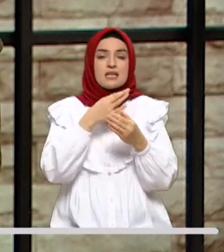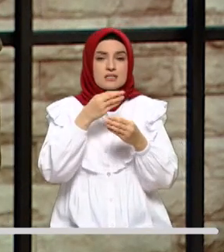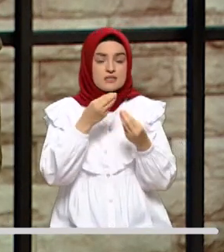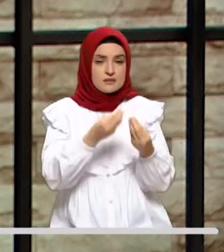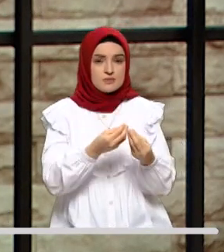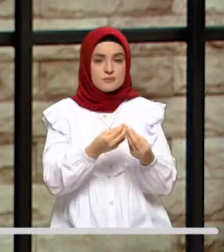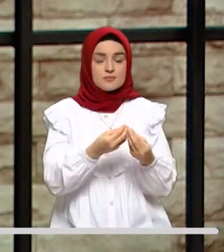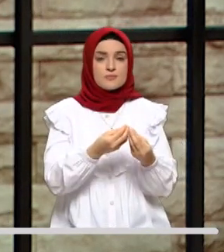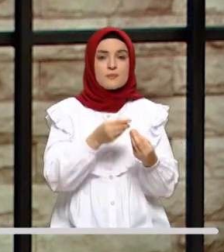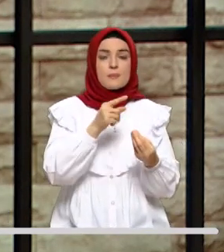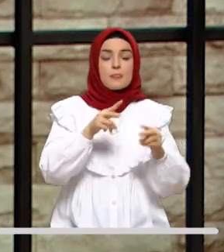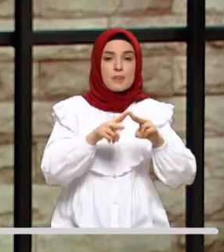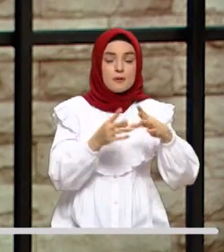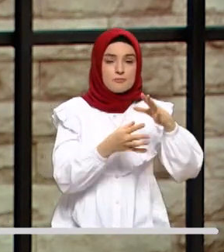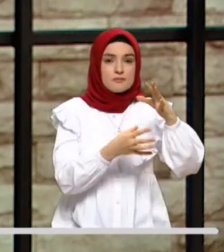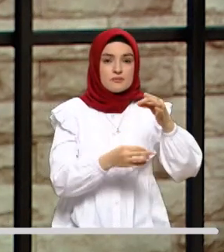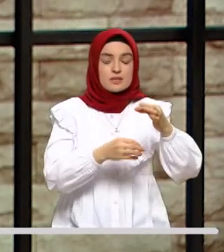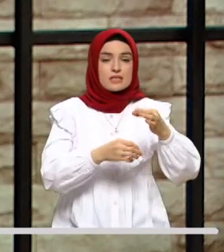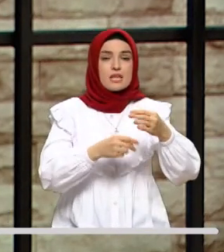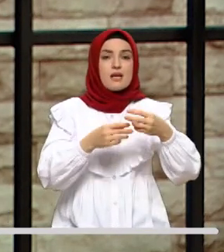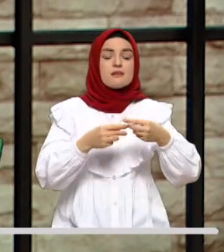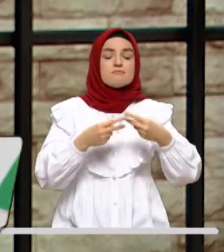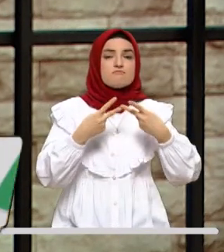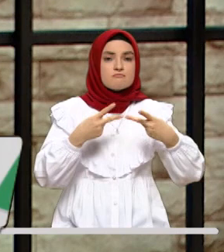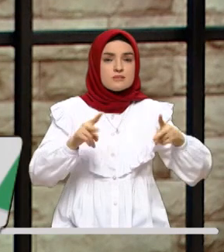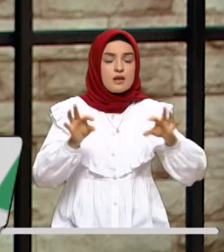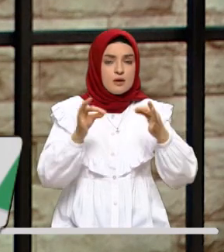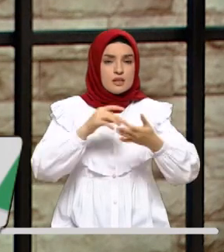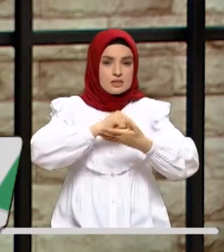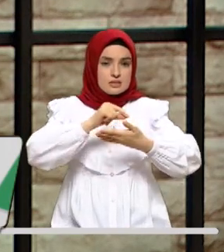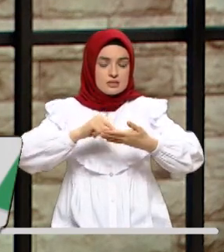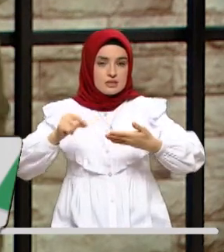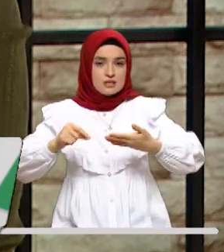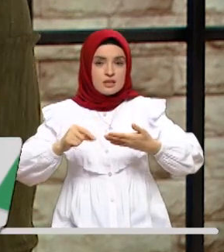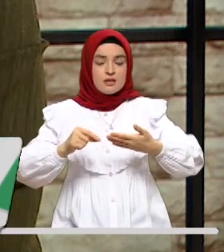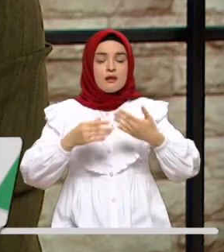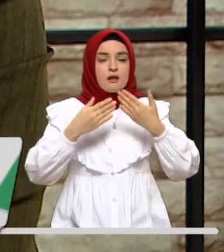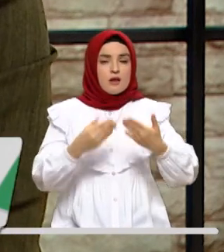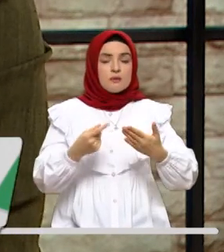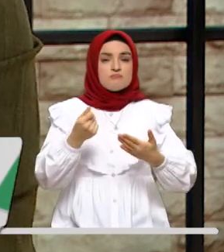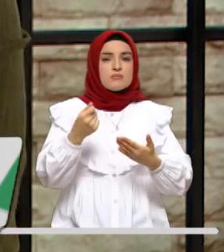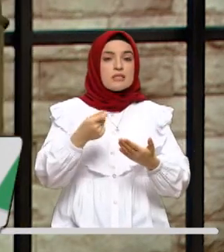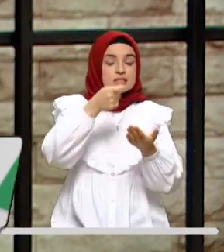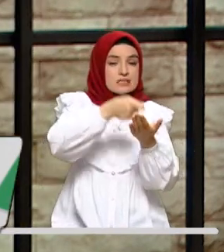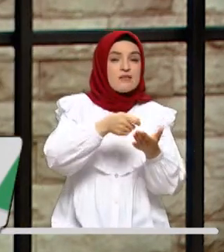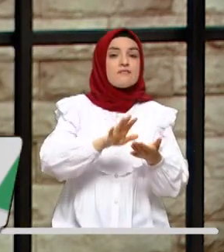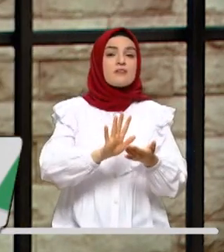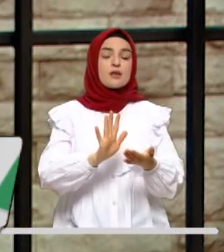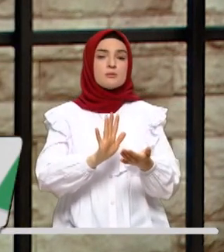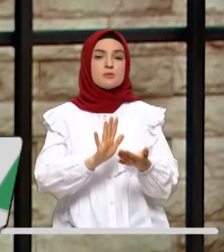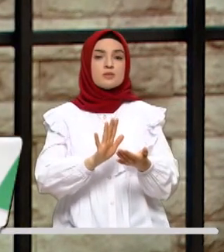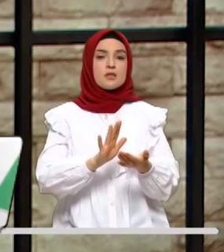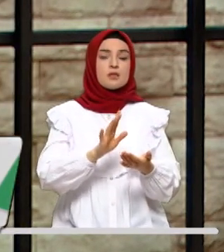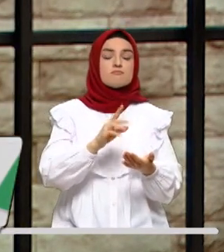Akif İstiklal Marşı'nı yazar ama der ki Hamdullah Subhi Tanrıöver tamam parasını sana vermeyeceğiz. Bir